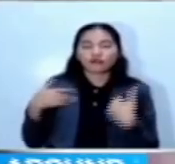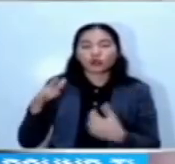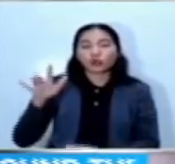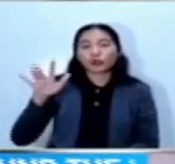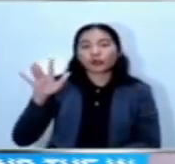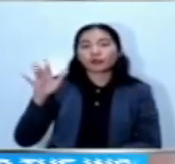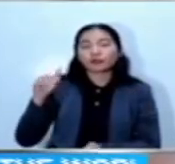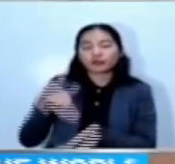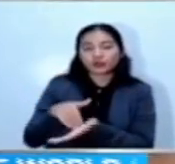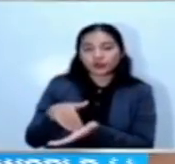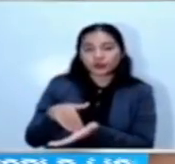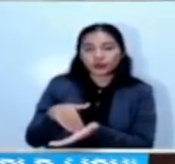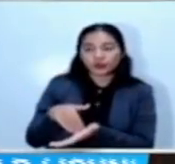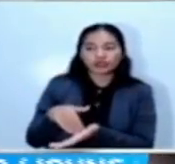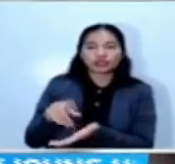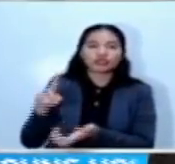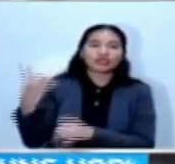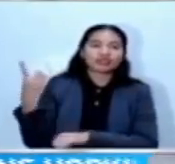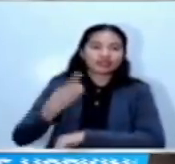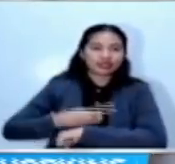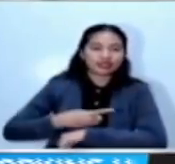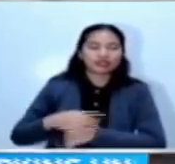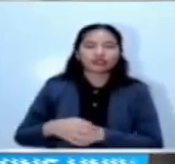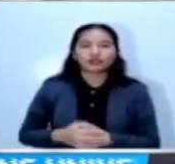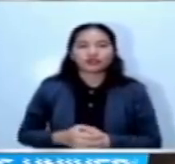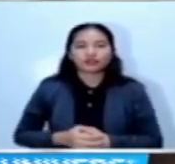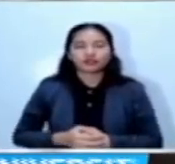sa isang araw, Connie. Pero